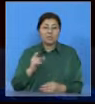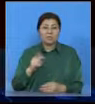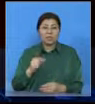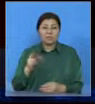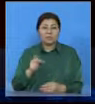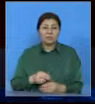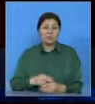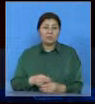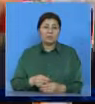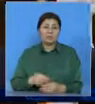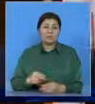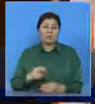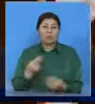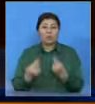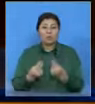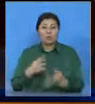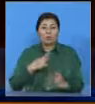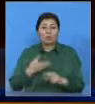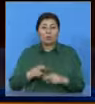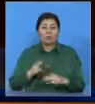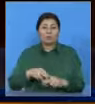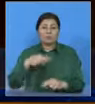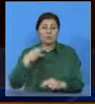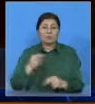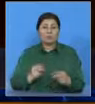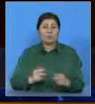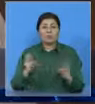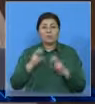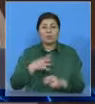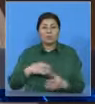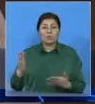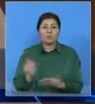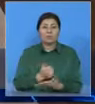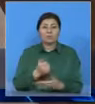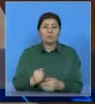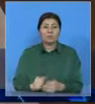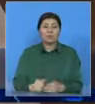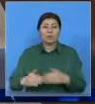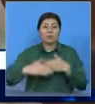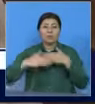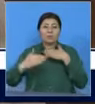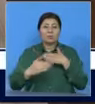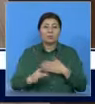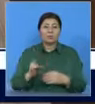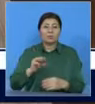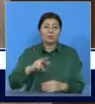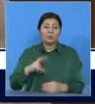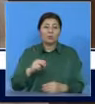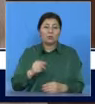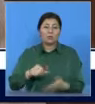көрсету оңайға соқпаған, бірақ кәсіби шеберлік пен ізденіс бәрін жеңді. Сахнаға мына рөлді алып шыққан